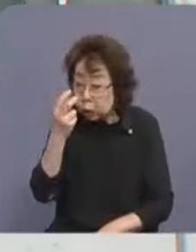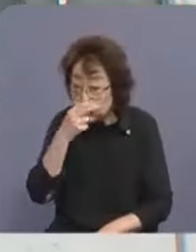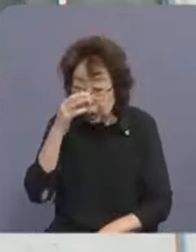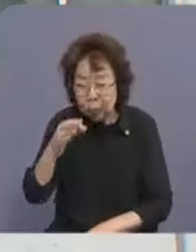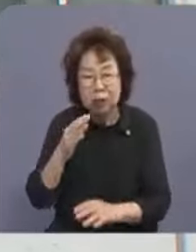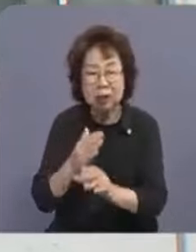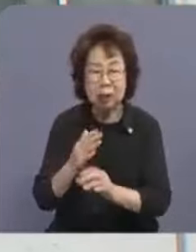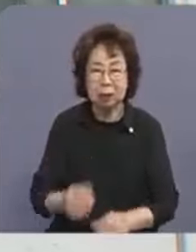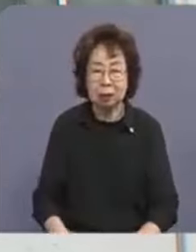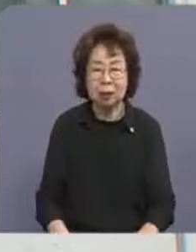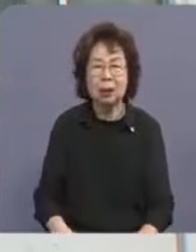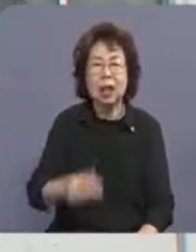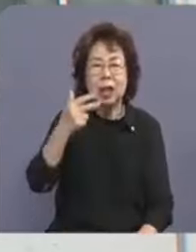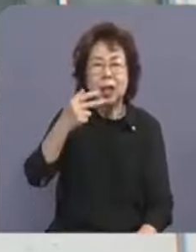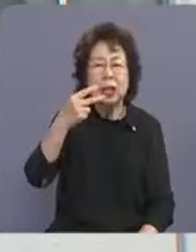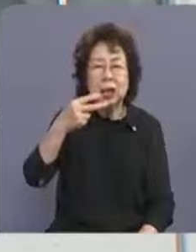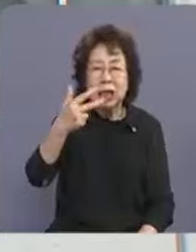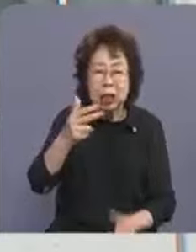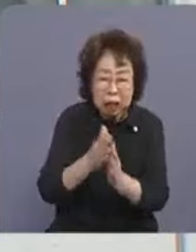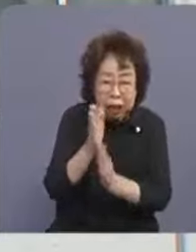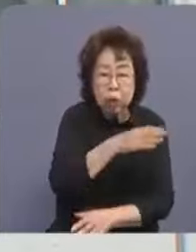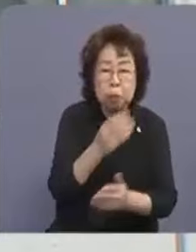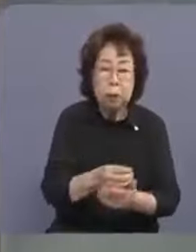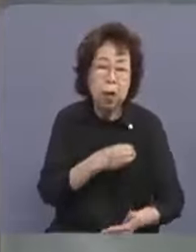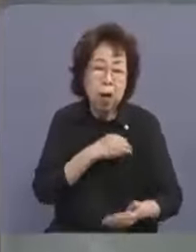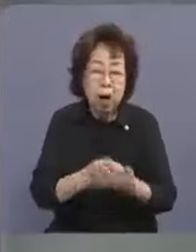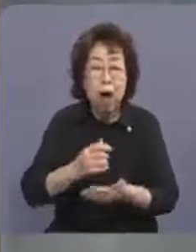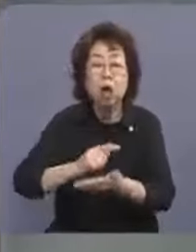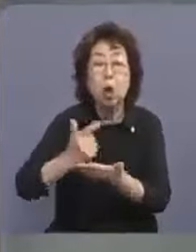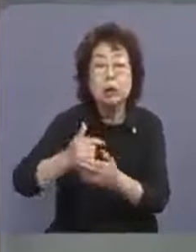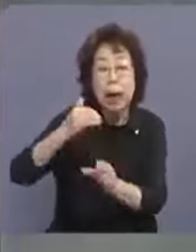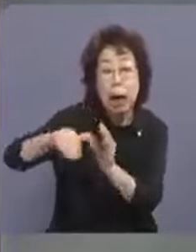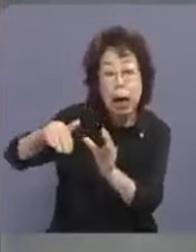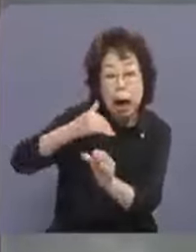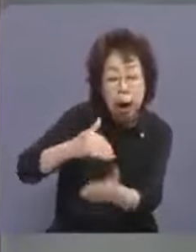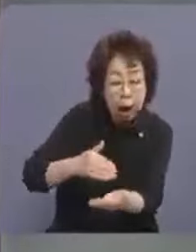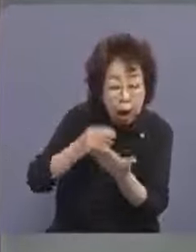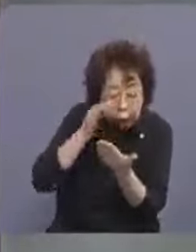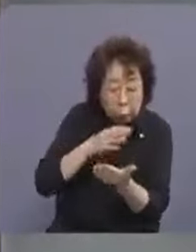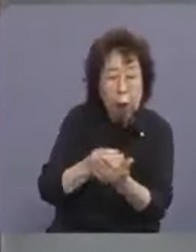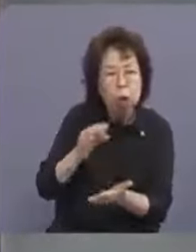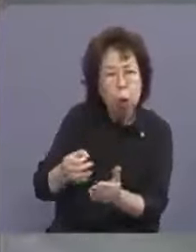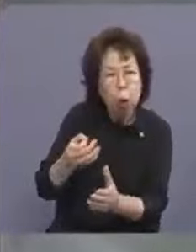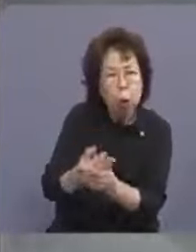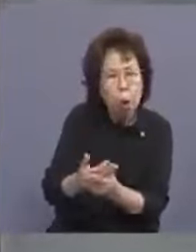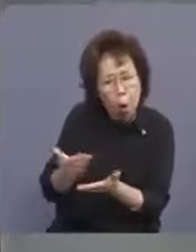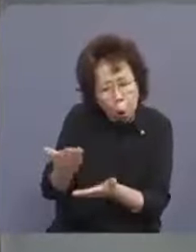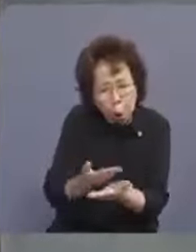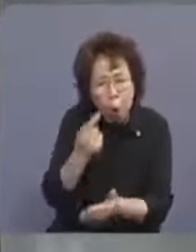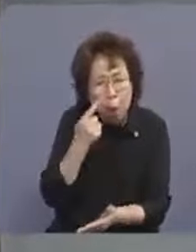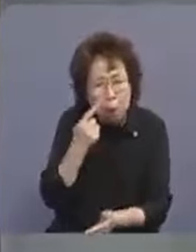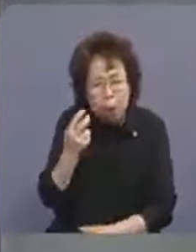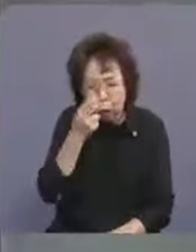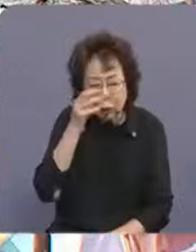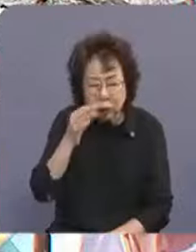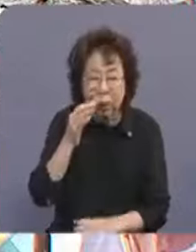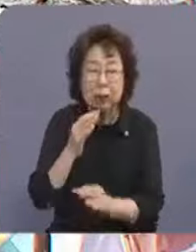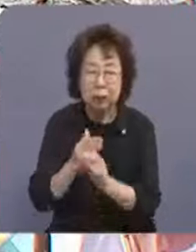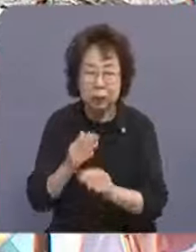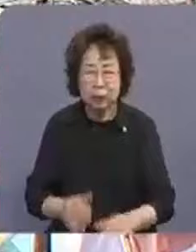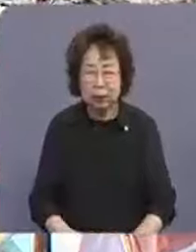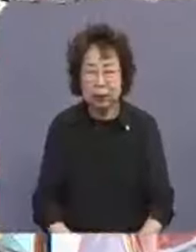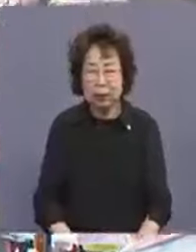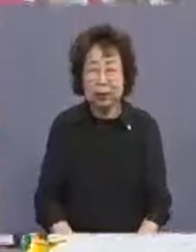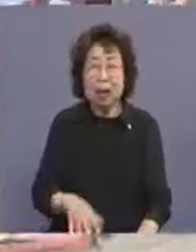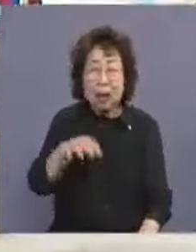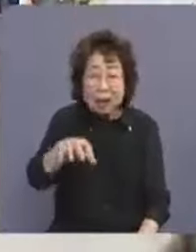착수했습니다. 2007년 이후 해당 상인회의 통장 거래 내역 등 상인들 사이에 현금이 오간 내역을 확보해 조사 중입니다.